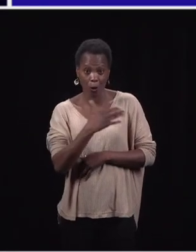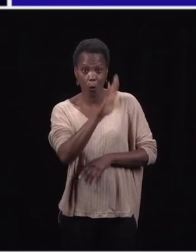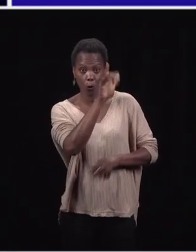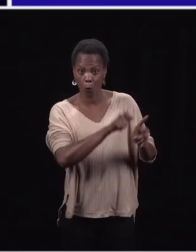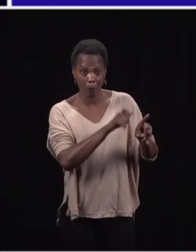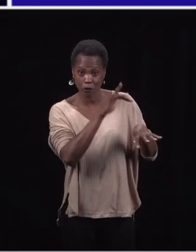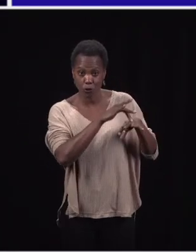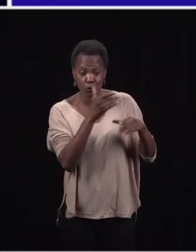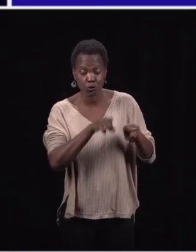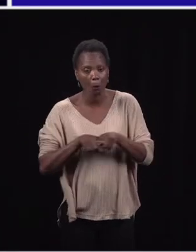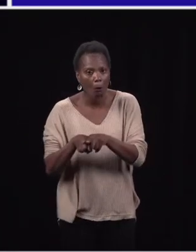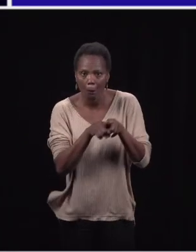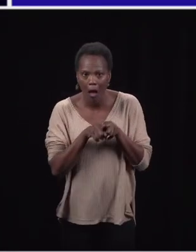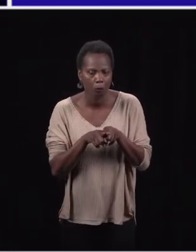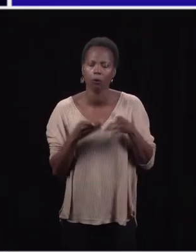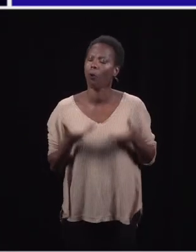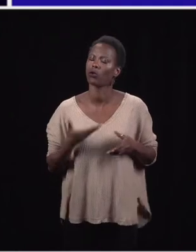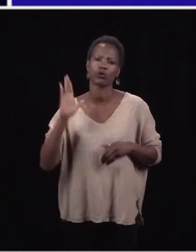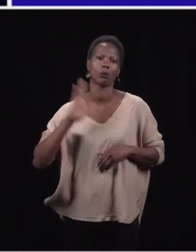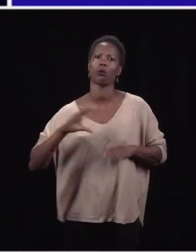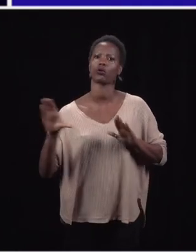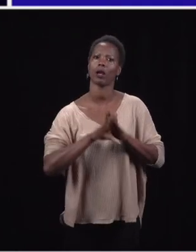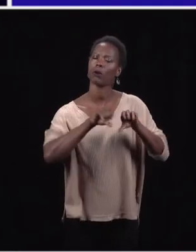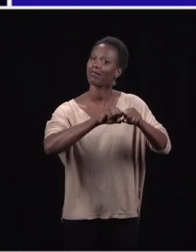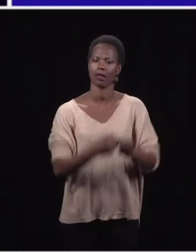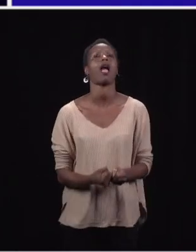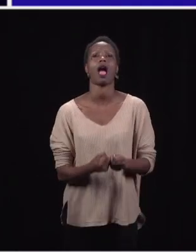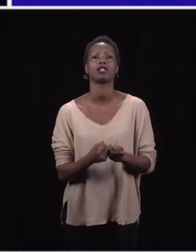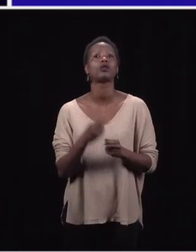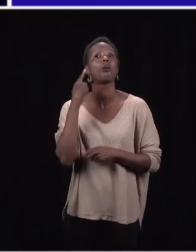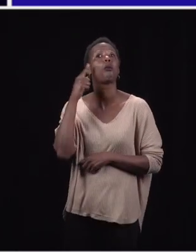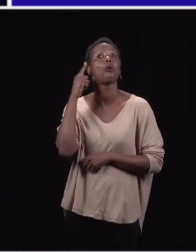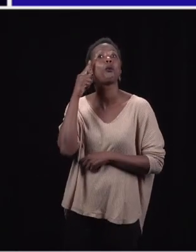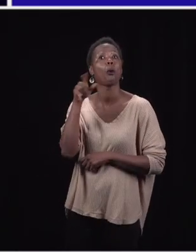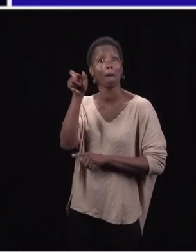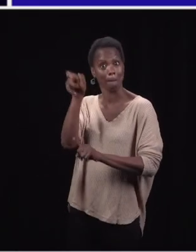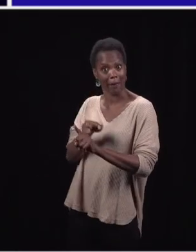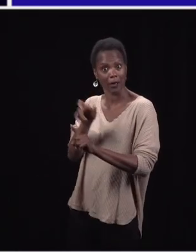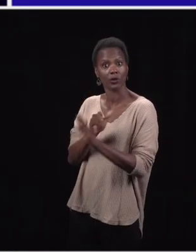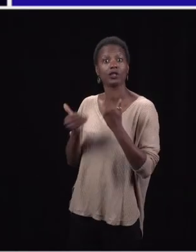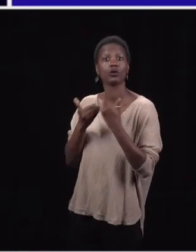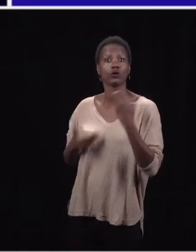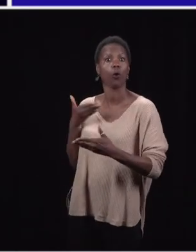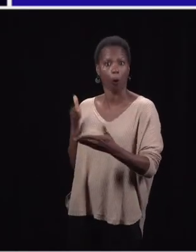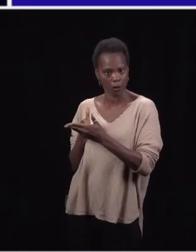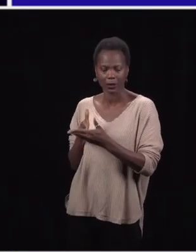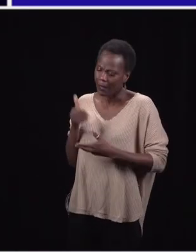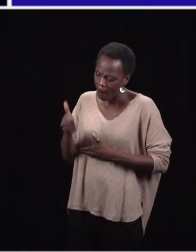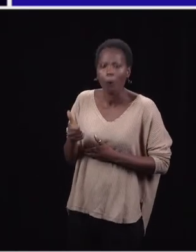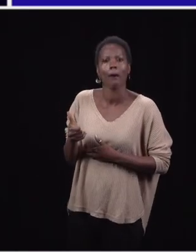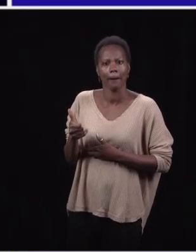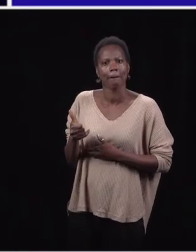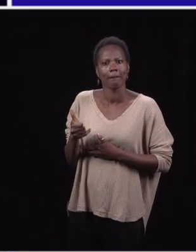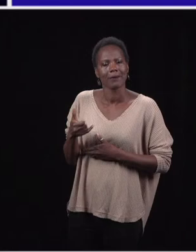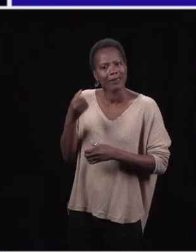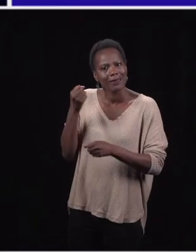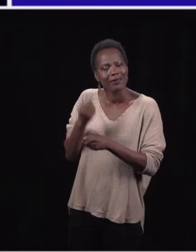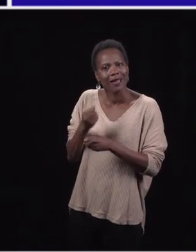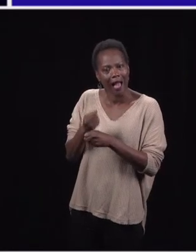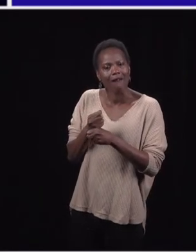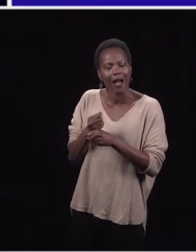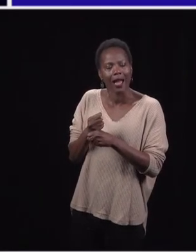besoin clairement de casser les codes pour que les personnes en situation de handicap puissent trouver ou retrouver d'ailleurs un travail